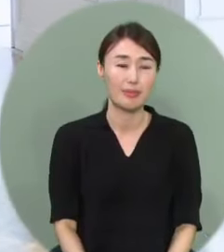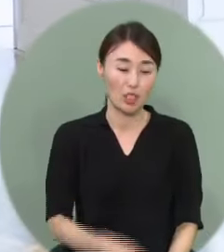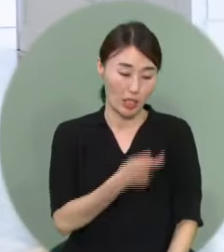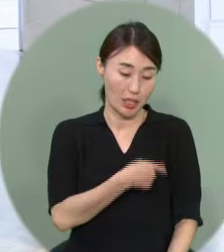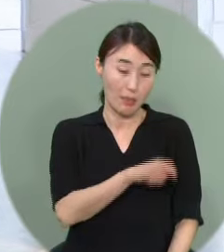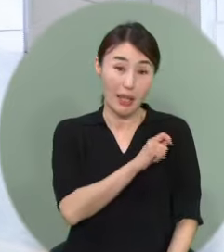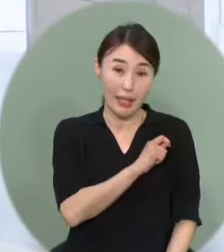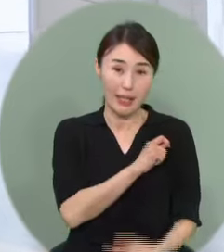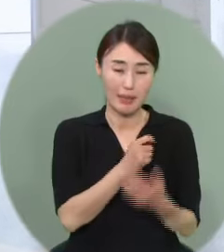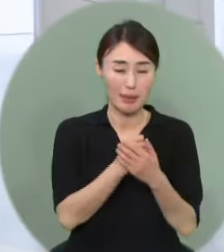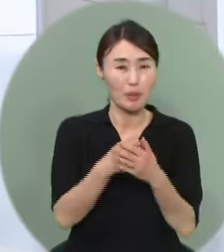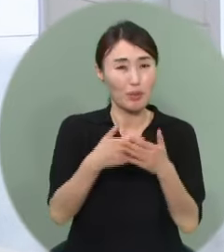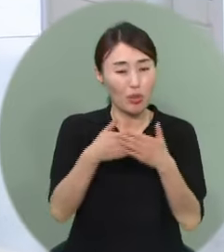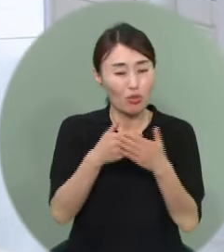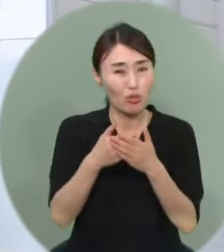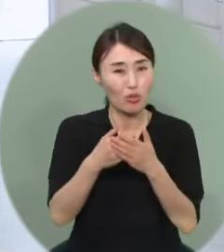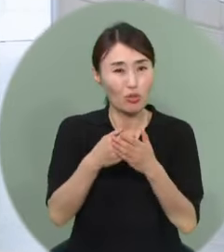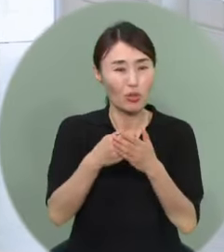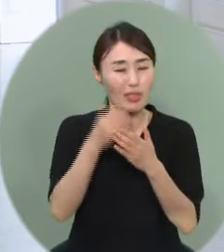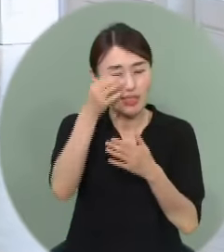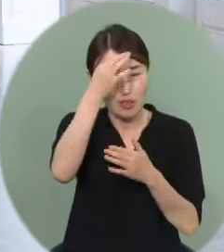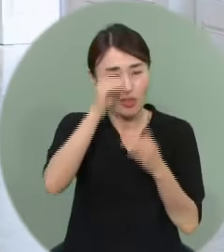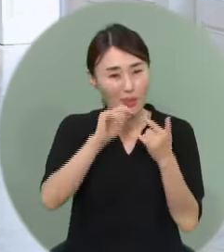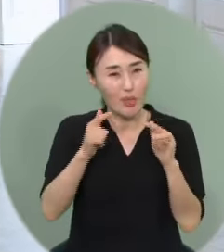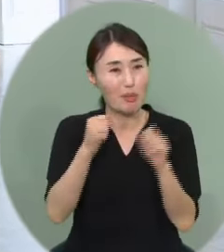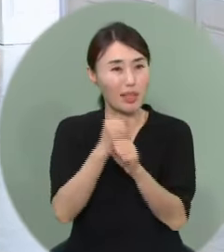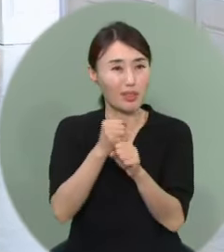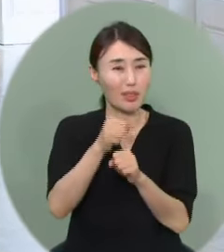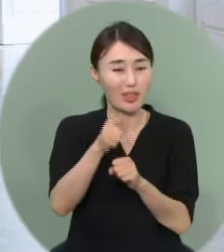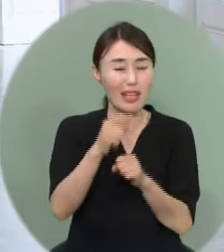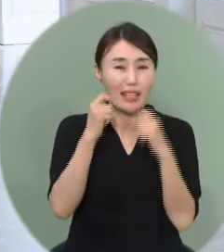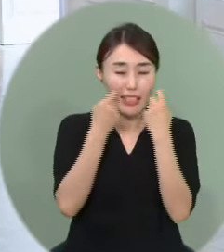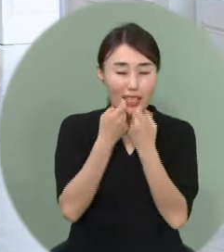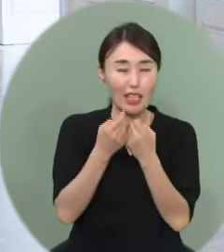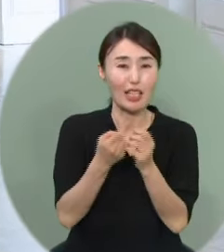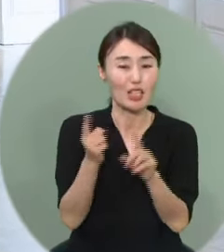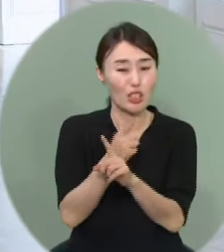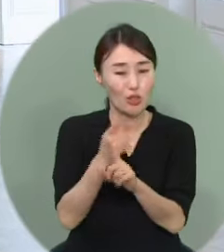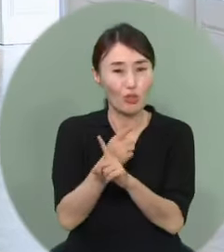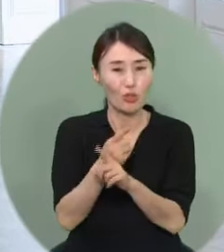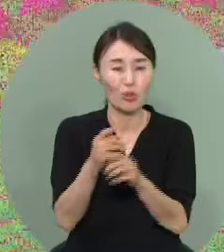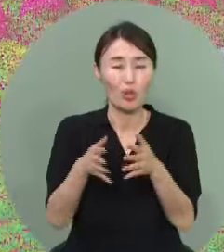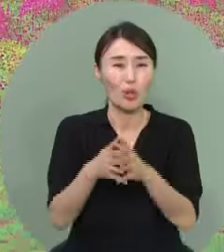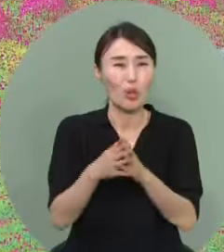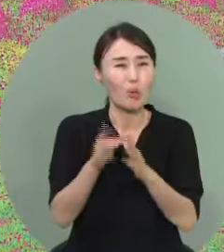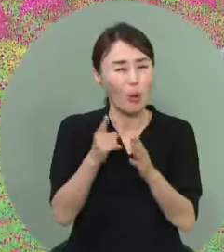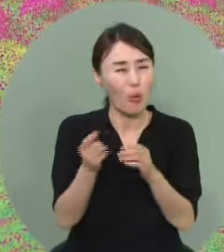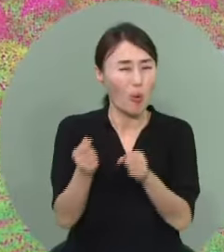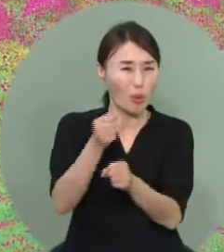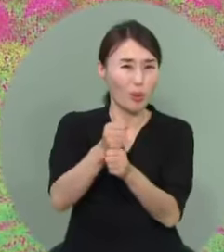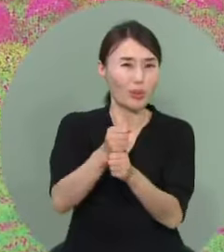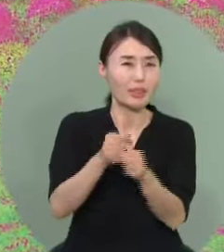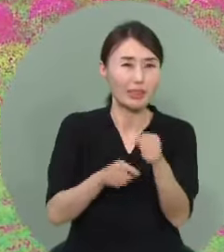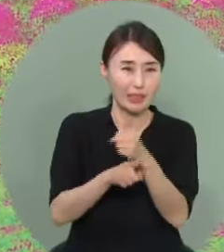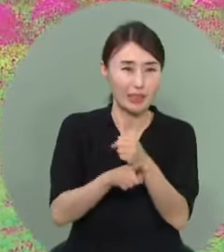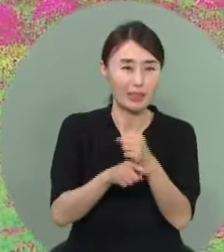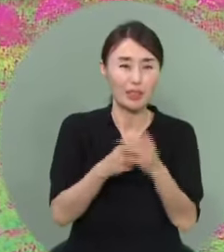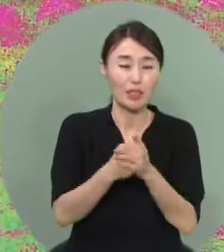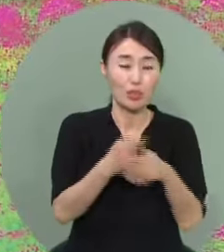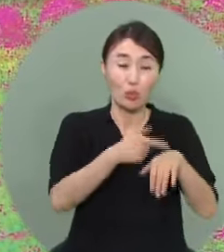스페인 작가들이 만든 이 설치 작품은 개인의 치유와 도시 회복을 위한 건축을 제안합니다. 봄이 포근하게